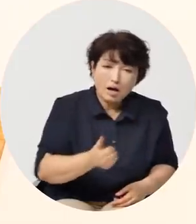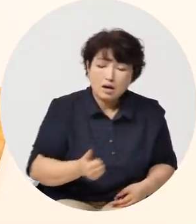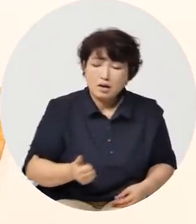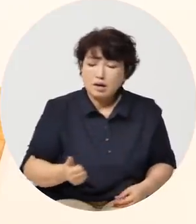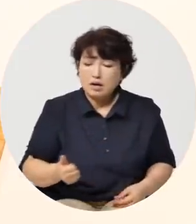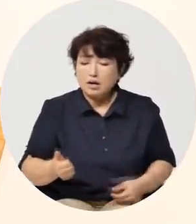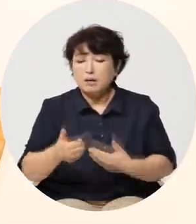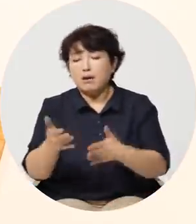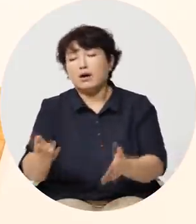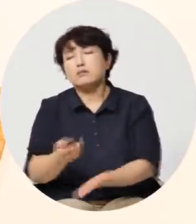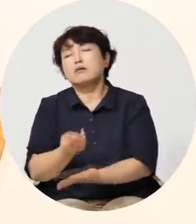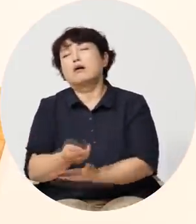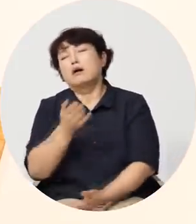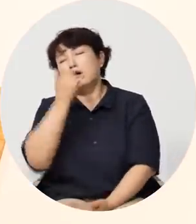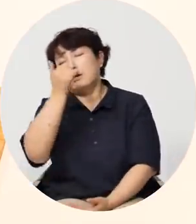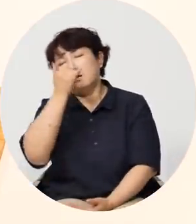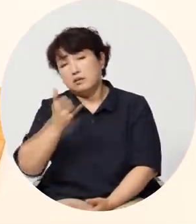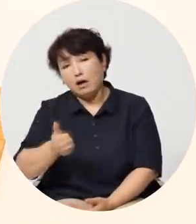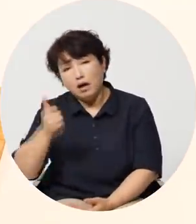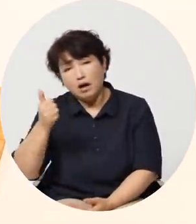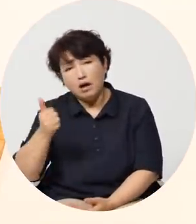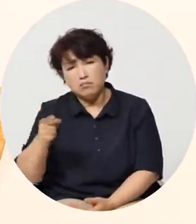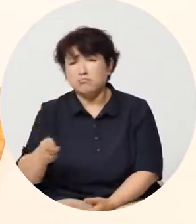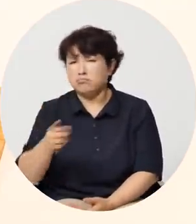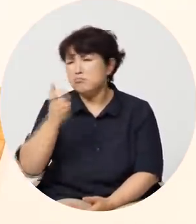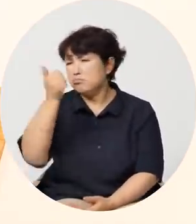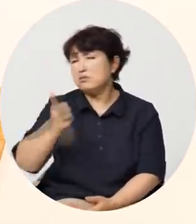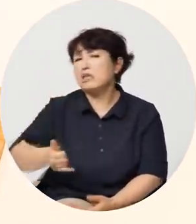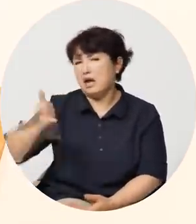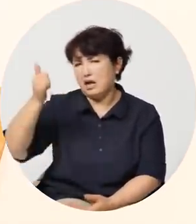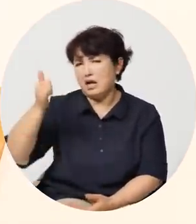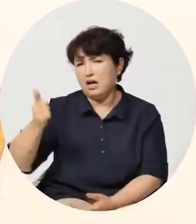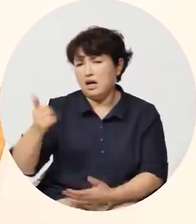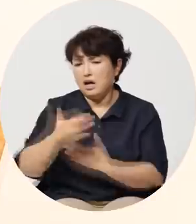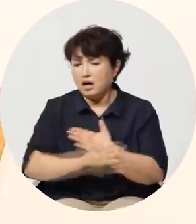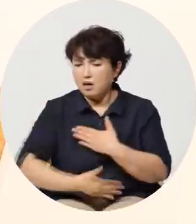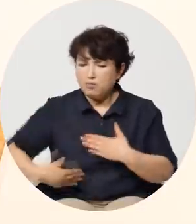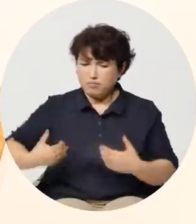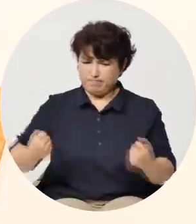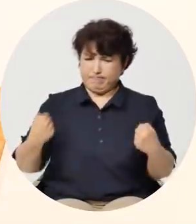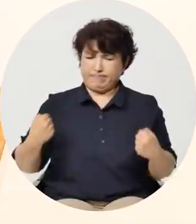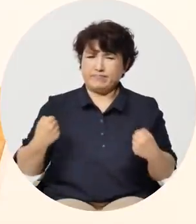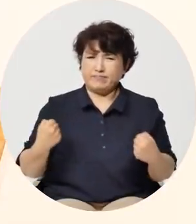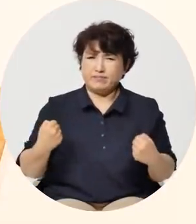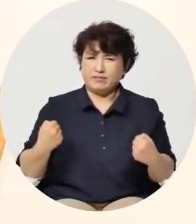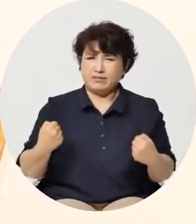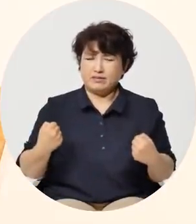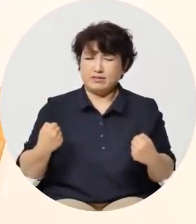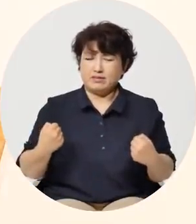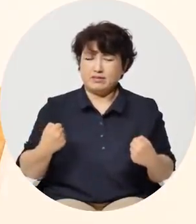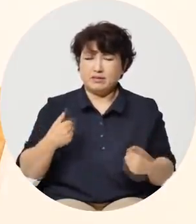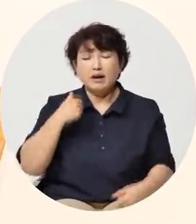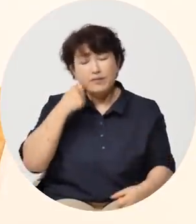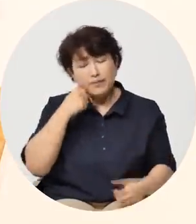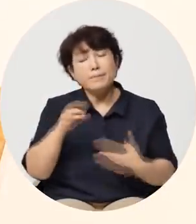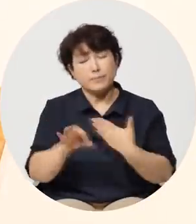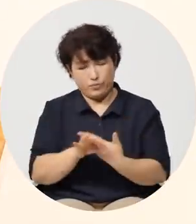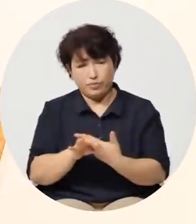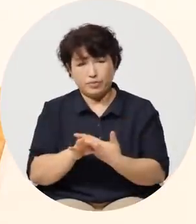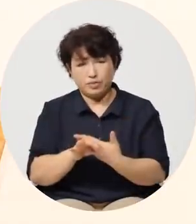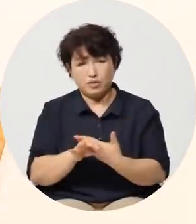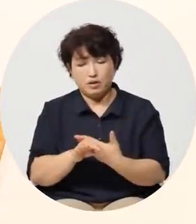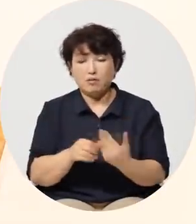가서 자야 되나? 조용히 옆방에 가서 자야 되잖아. 자기가 체력이 그걸 못 이기면. 그러듯이